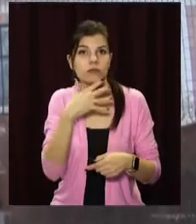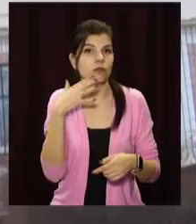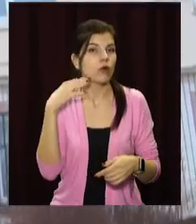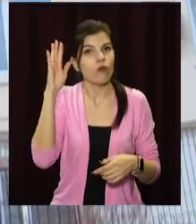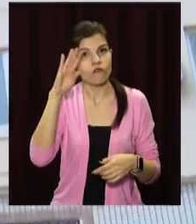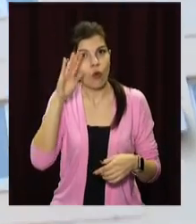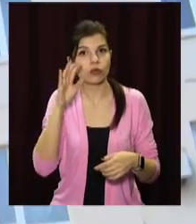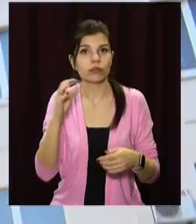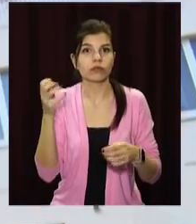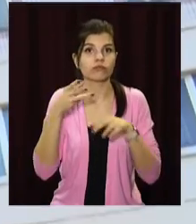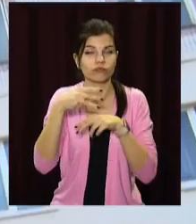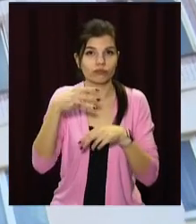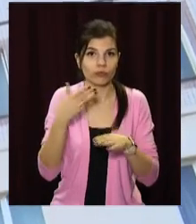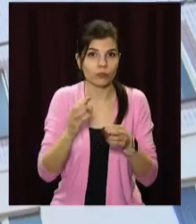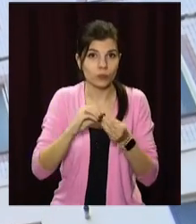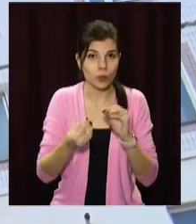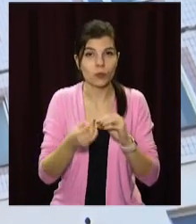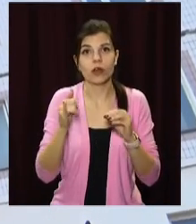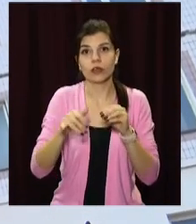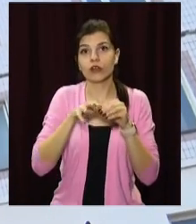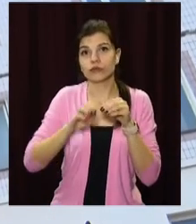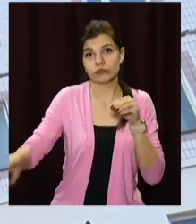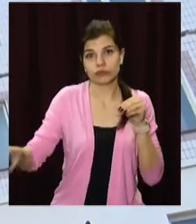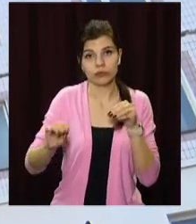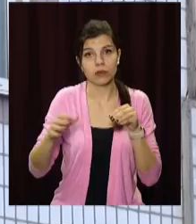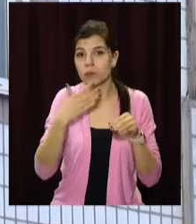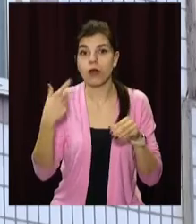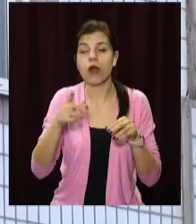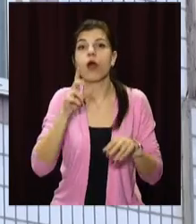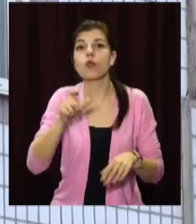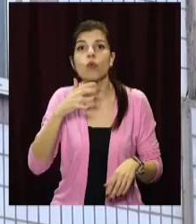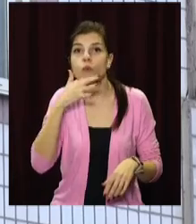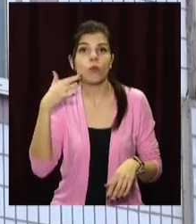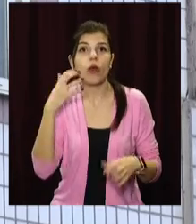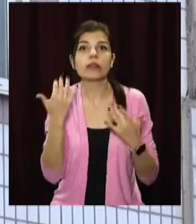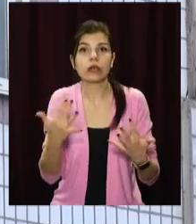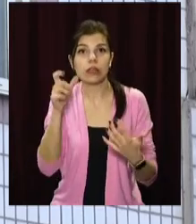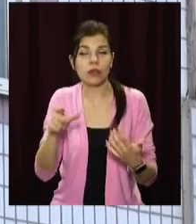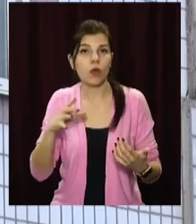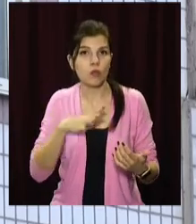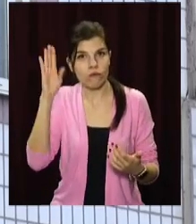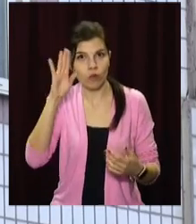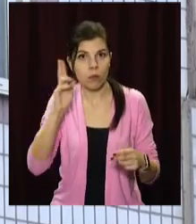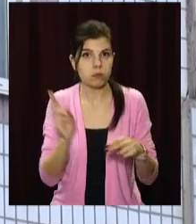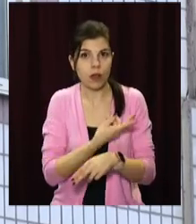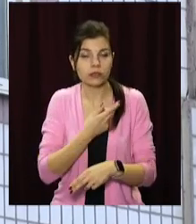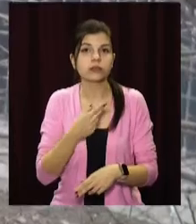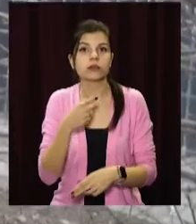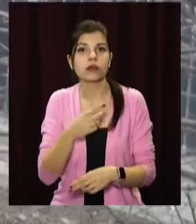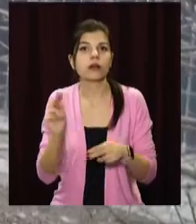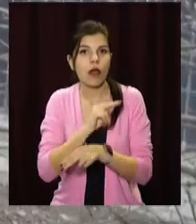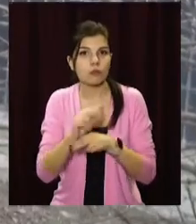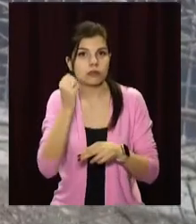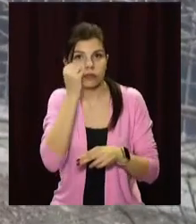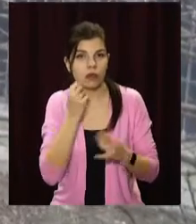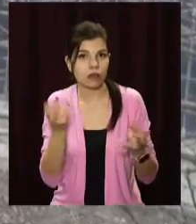та водовідведенням. Люди, які живуть на верхніх поверхах, часто сиділи без води по кілька днів. Старі комунікації потребували